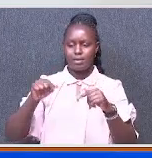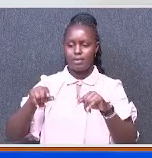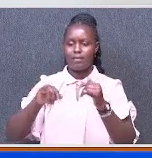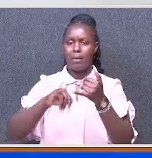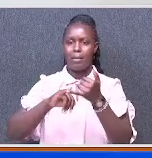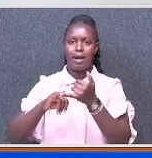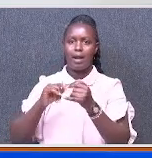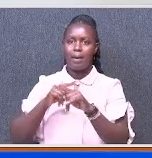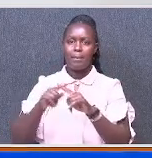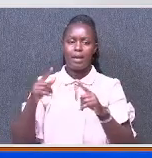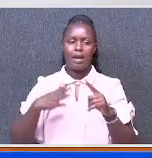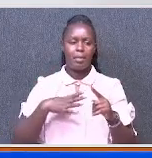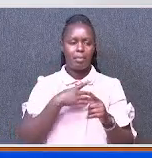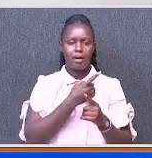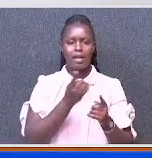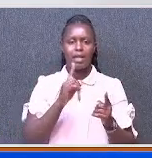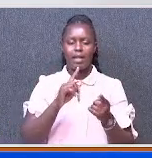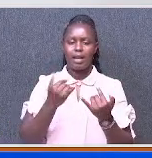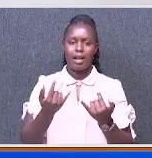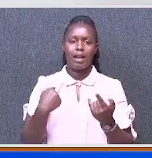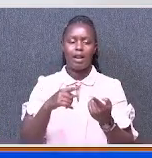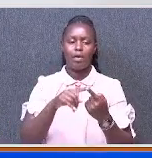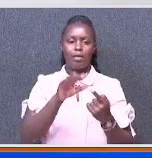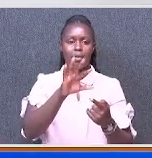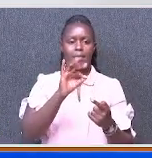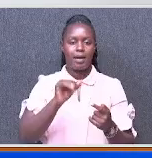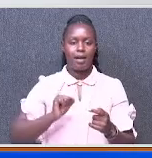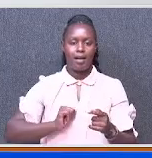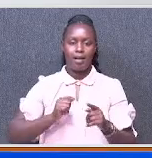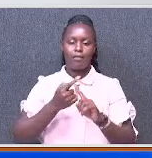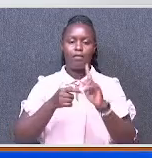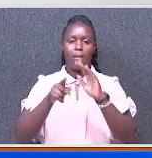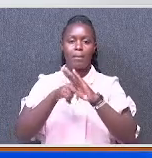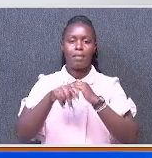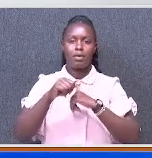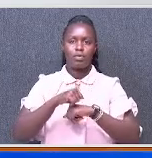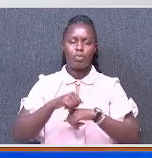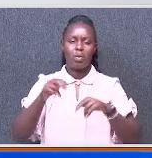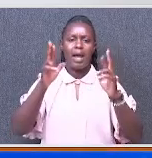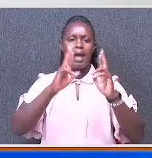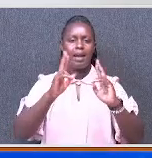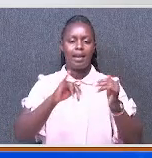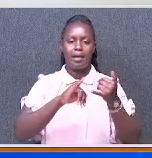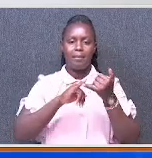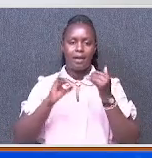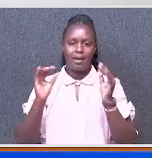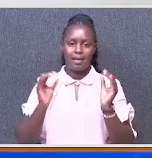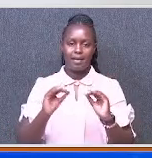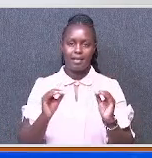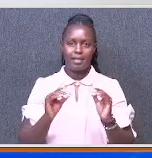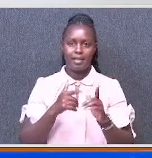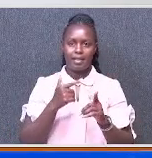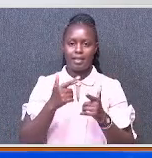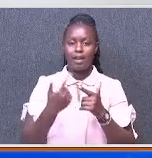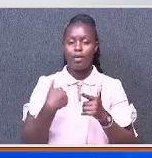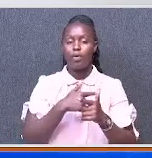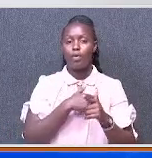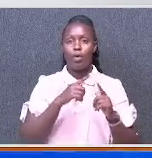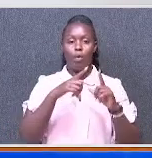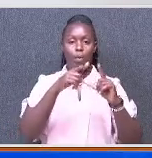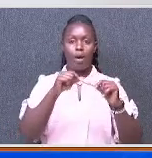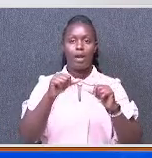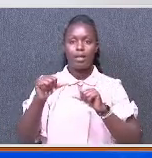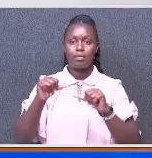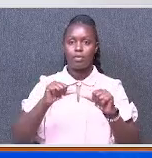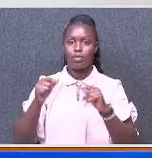hao watu wanachukua watoto katika primary school na hawajafikisha hiyo miaka. Na hivyo tena administration waanze